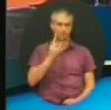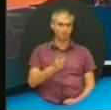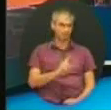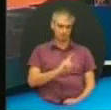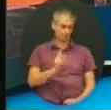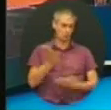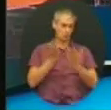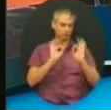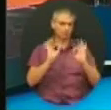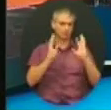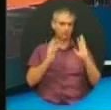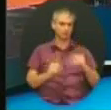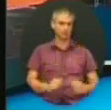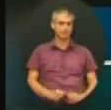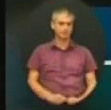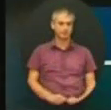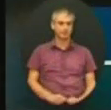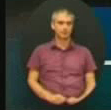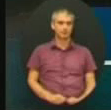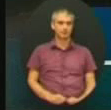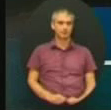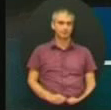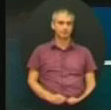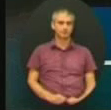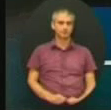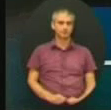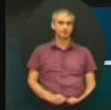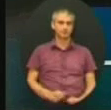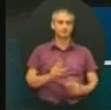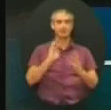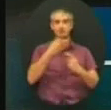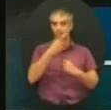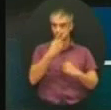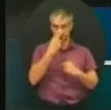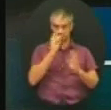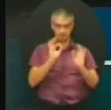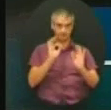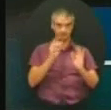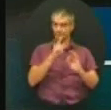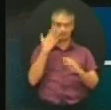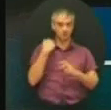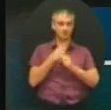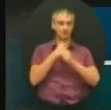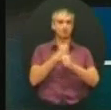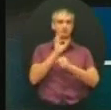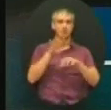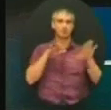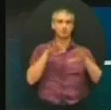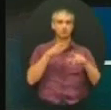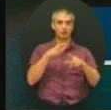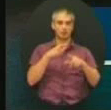ממשלה מחליטה על טקס ממלכתי. נכון. האם תקין בעינייך, האם תקין בעינייך שלא היה נציג של